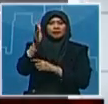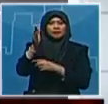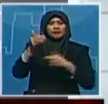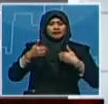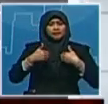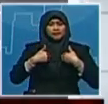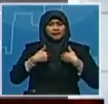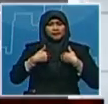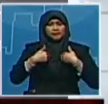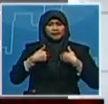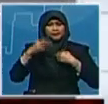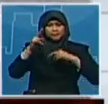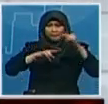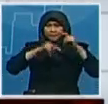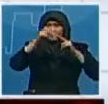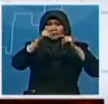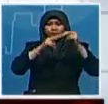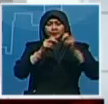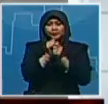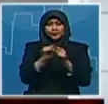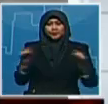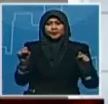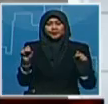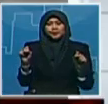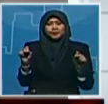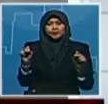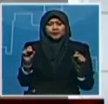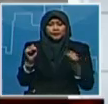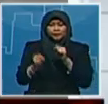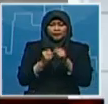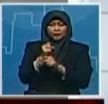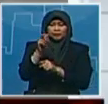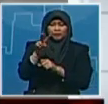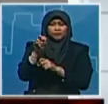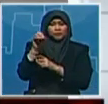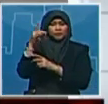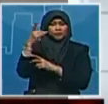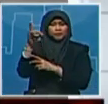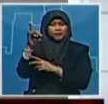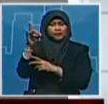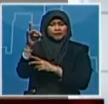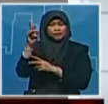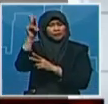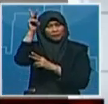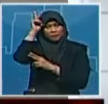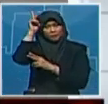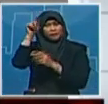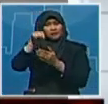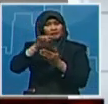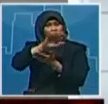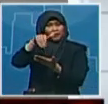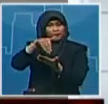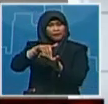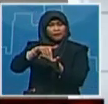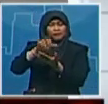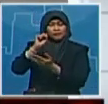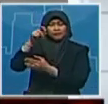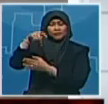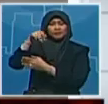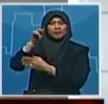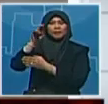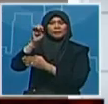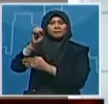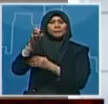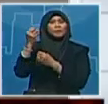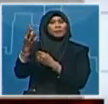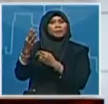pakej lagi yang akan ditender dalam tahun 2018 ini. Di Kelantan. Ini Central Spine? Central Spine. Ada berapa